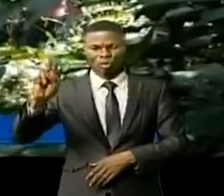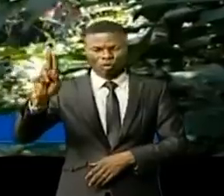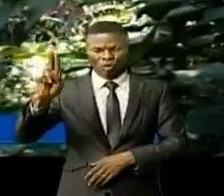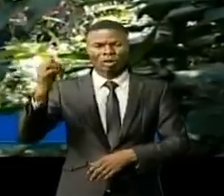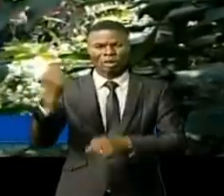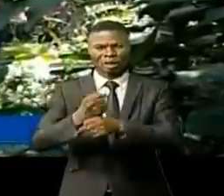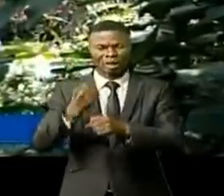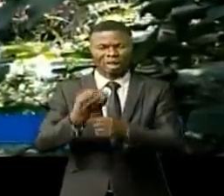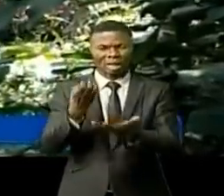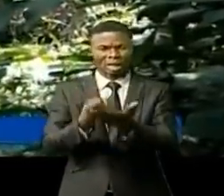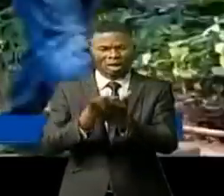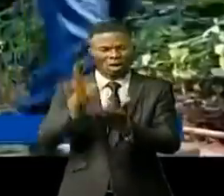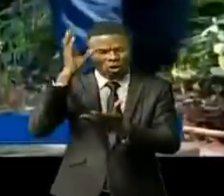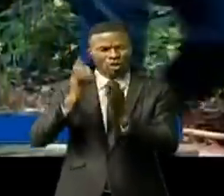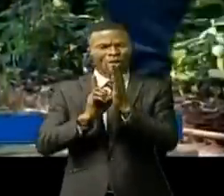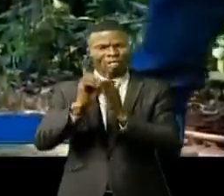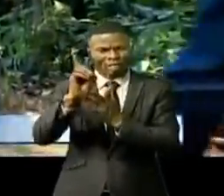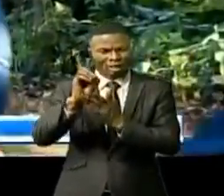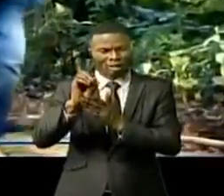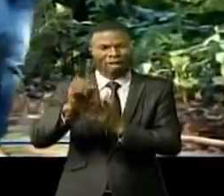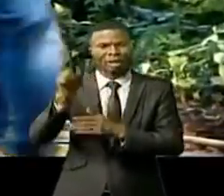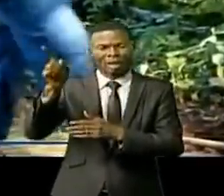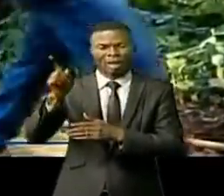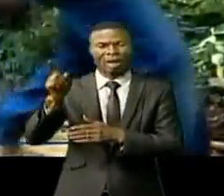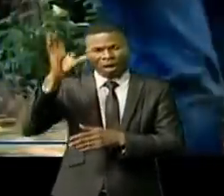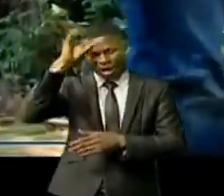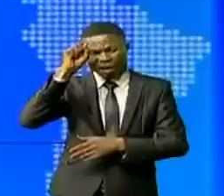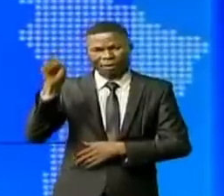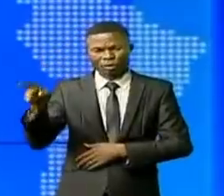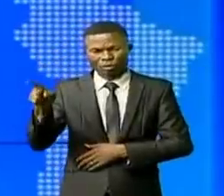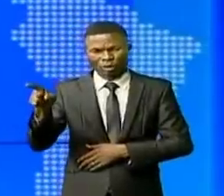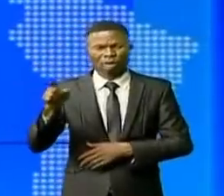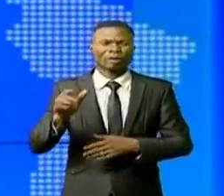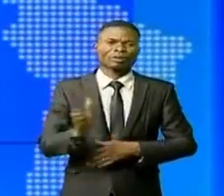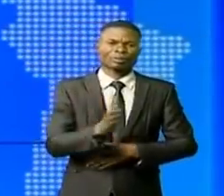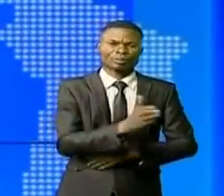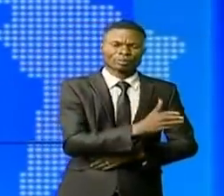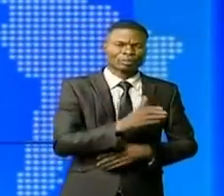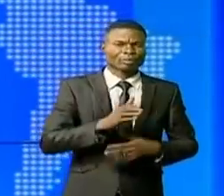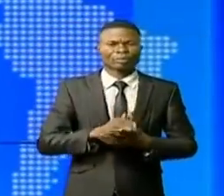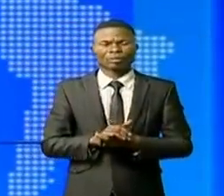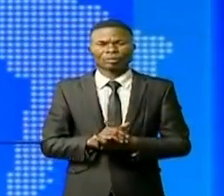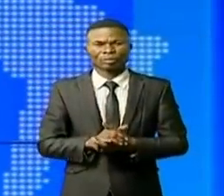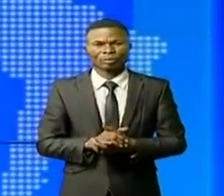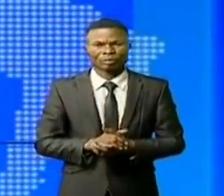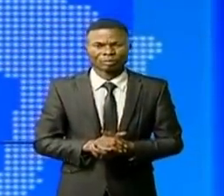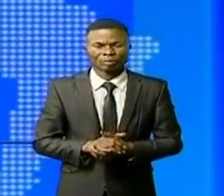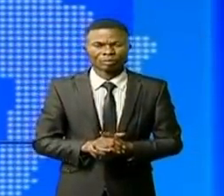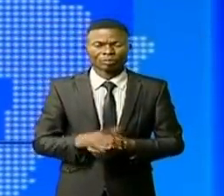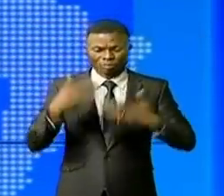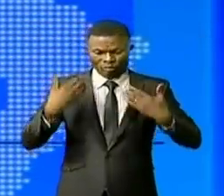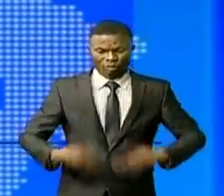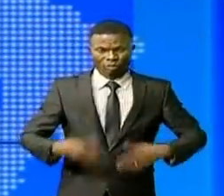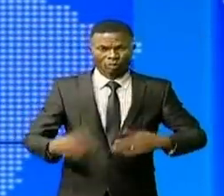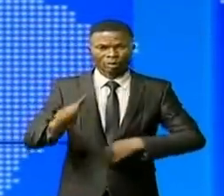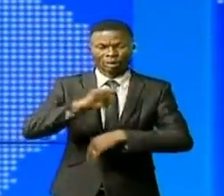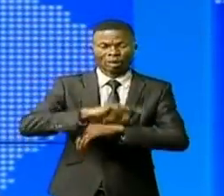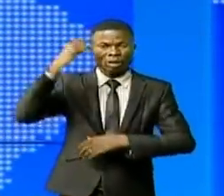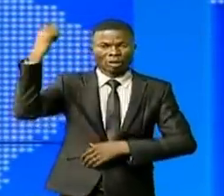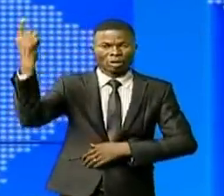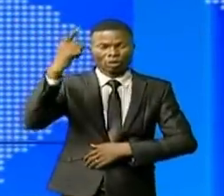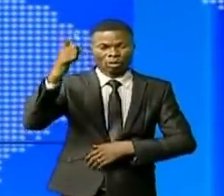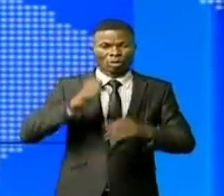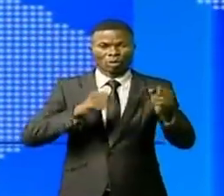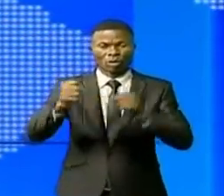redynamiser l'économie rurale dans cette partie du territoire national. Lors de la célébration de la journée mondiale de la